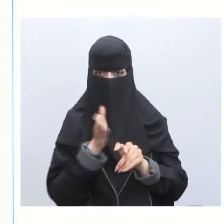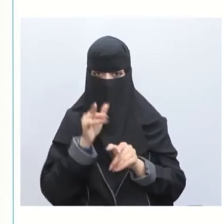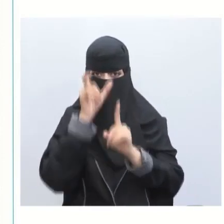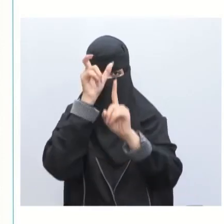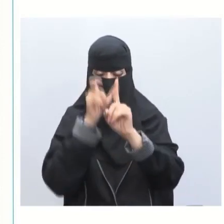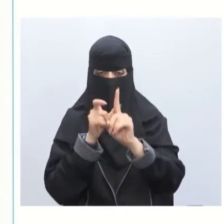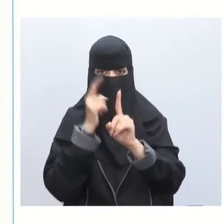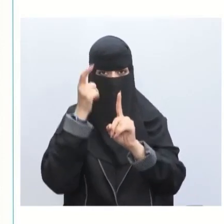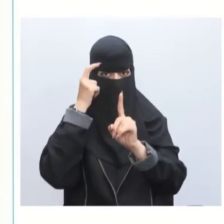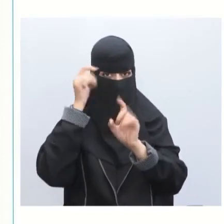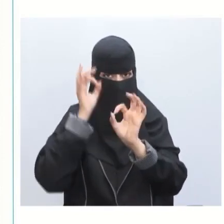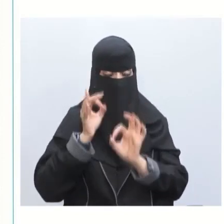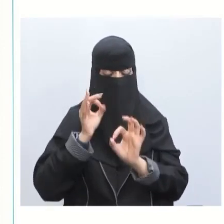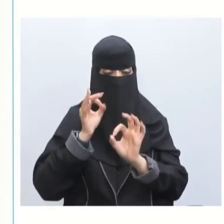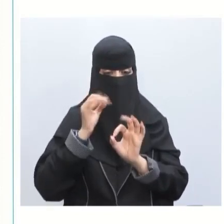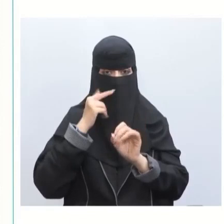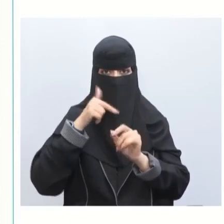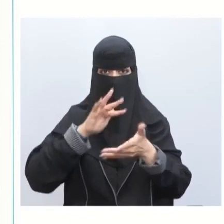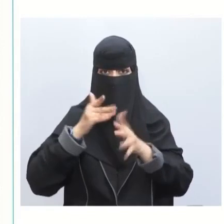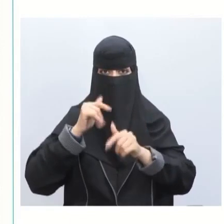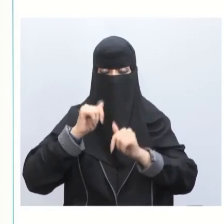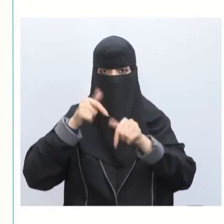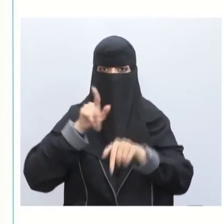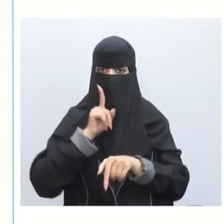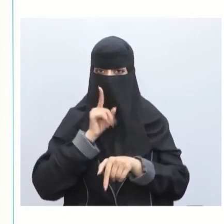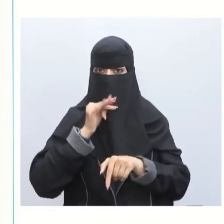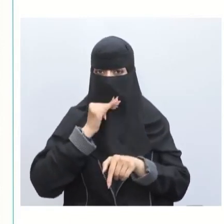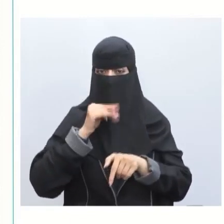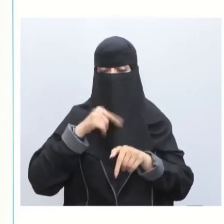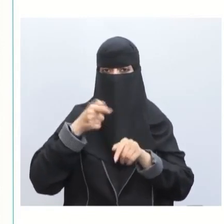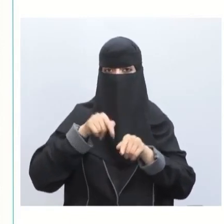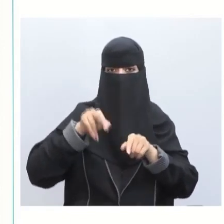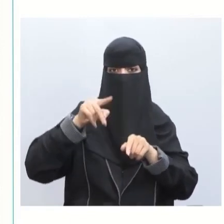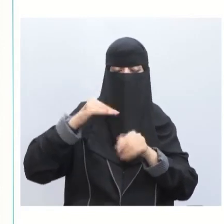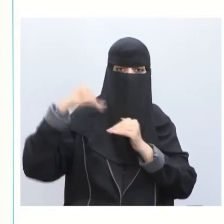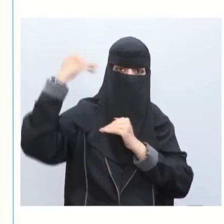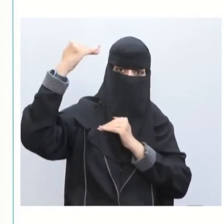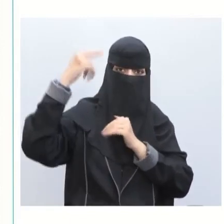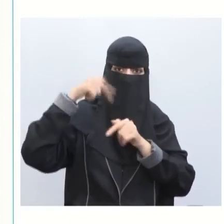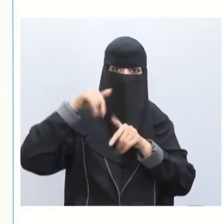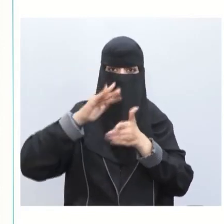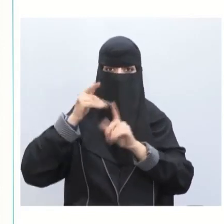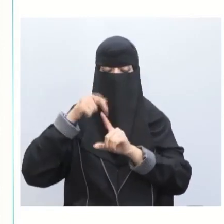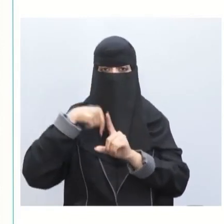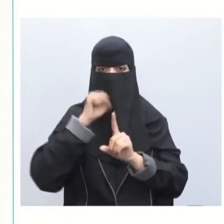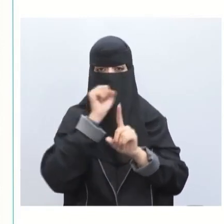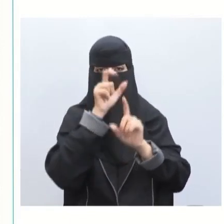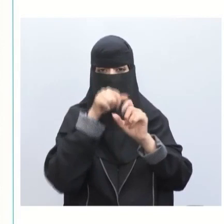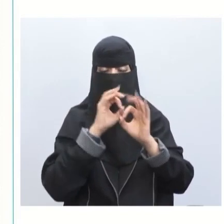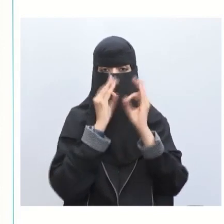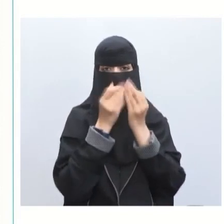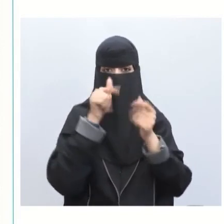اللجوء لشخص ثقه قد يكون احد الوالدين او الاخوه او الاخصاء الاجتماعي